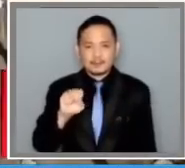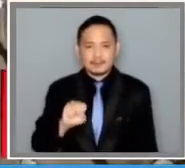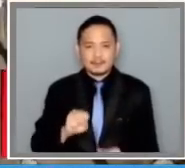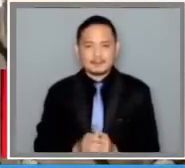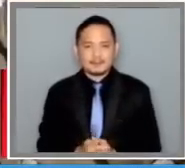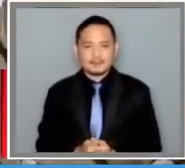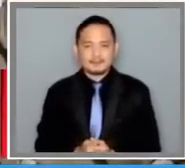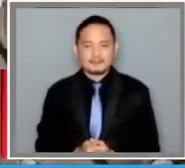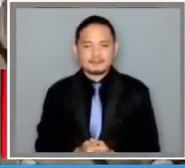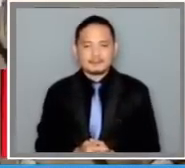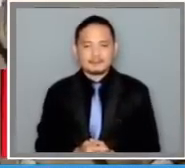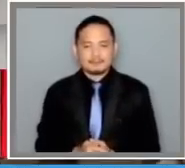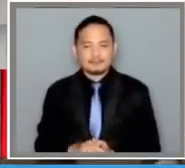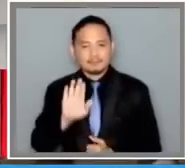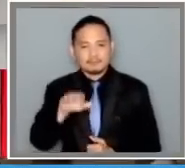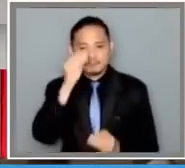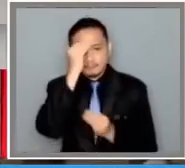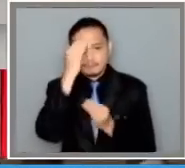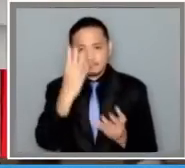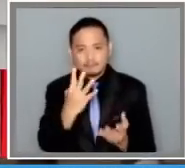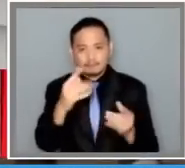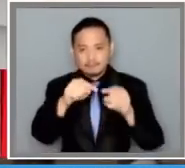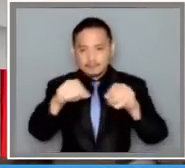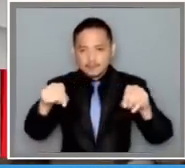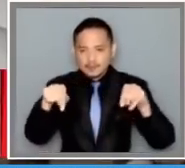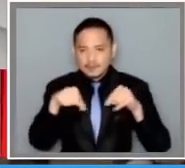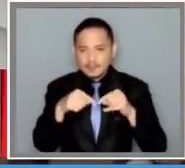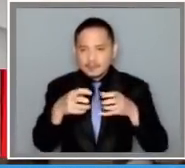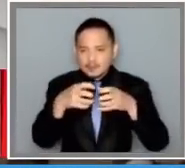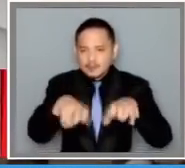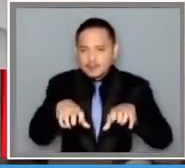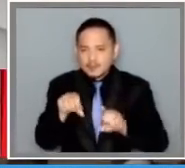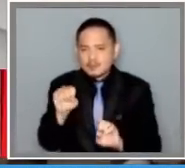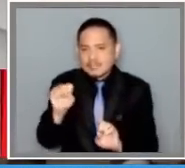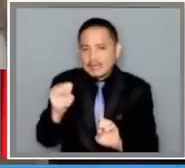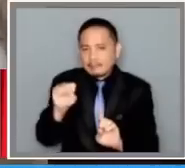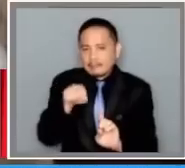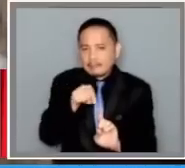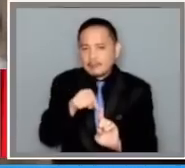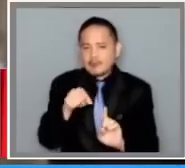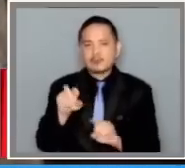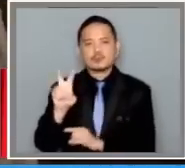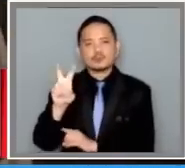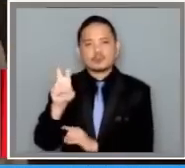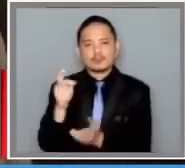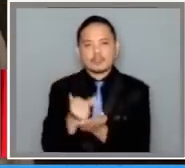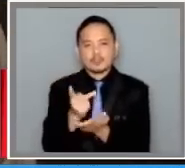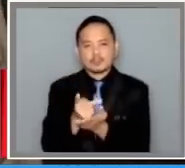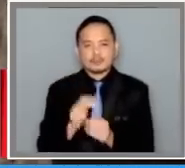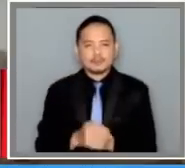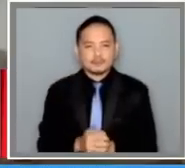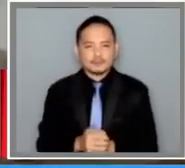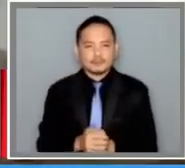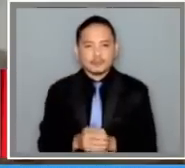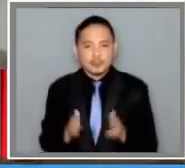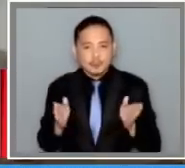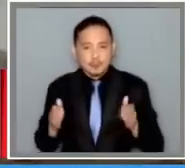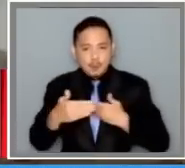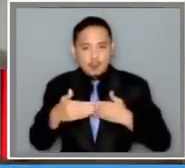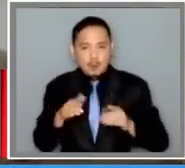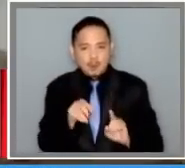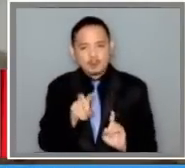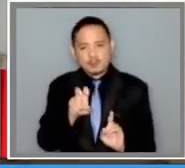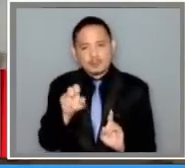200 pesos na ang kada tray ng extra small na itlog sa tindahang ito sa Santa Cruz, Maynila. 210 pesos ang small size,